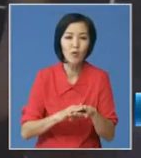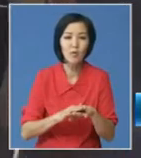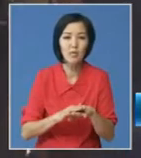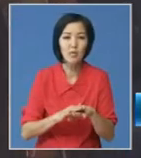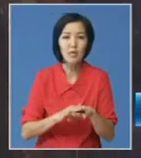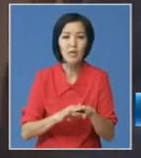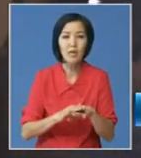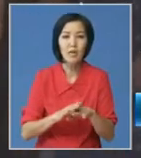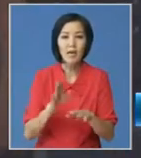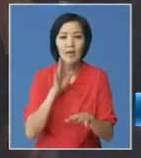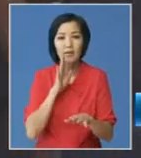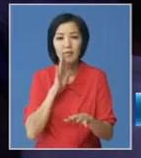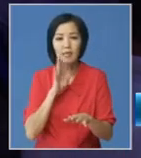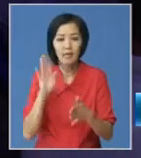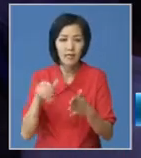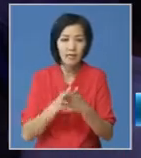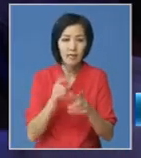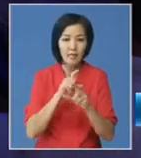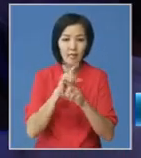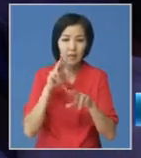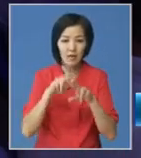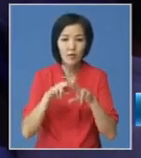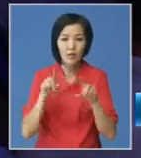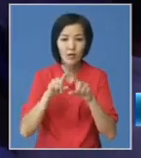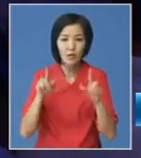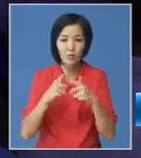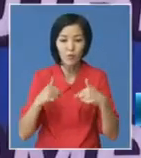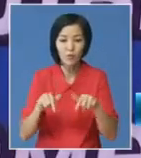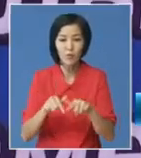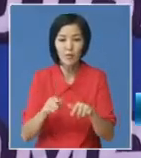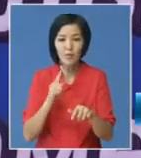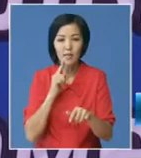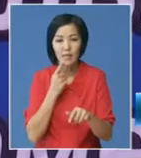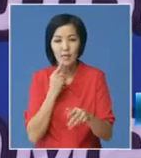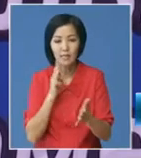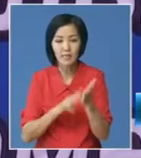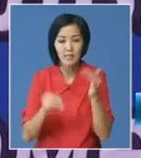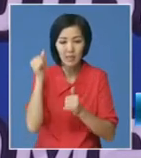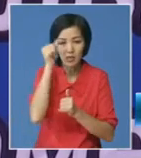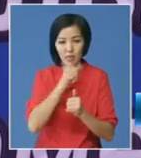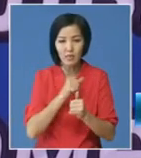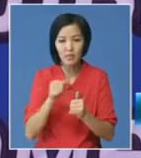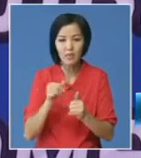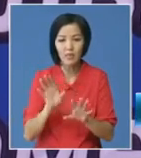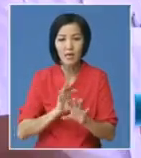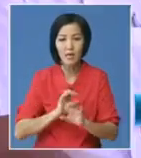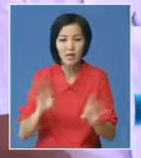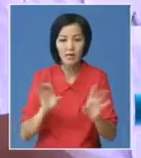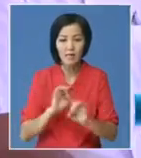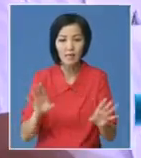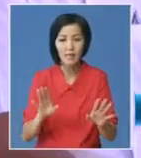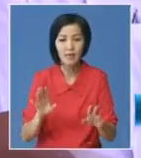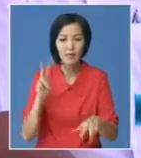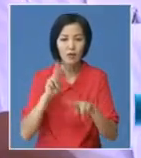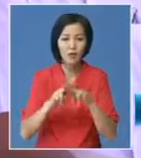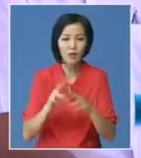әйелдерге арналған колония болып қайта құрылды. Сол кезеңдегі қиындықтар 80 жылдыққа арналған шарада кеңінен айтылды. Түрмеде ұзақ жыл еңбек